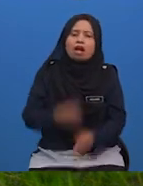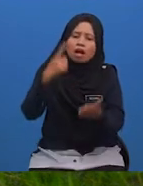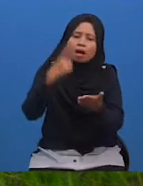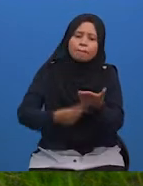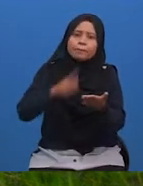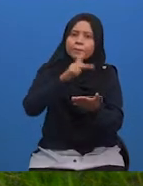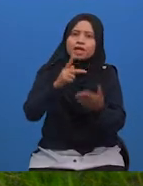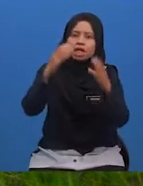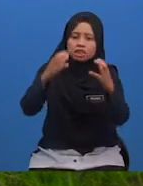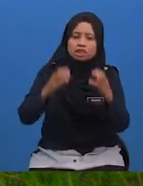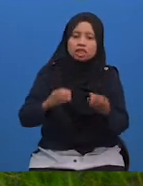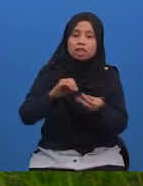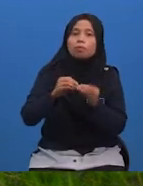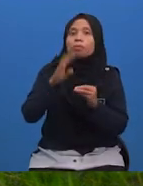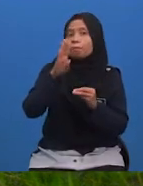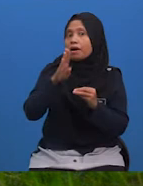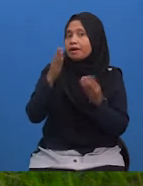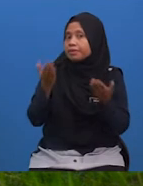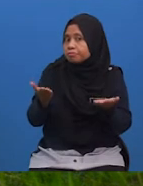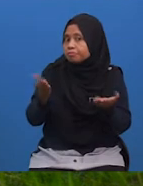Apakah cara yang keempat, murid-murid?